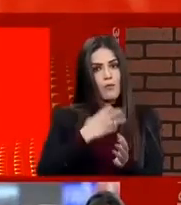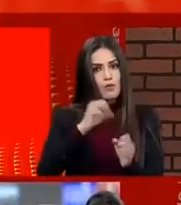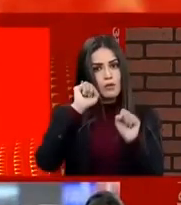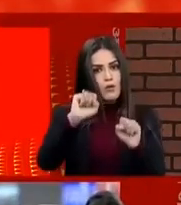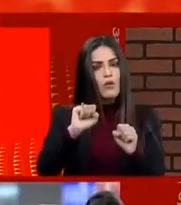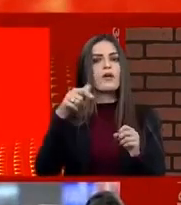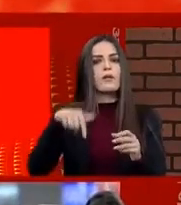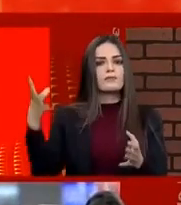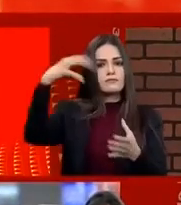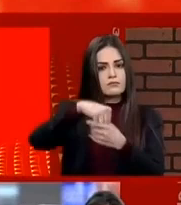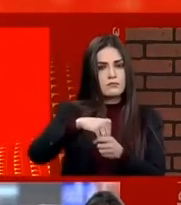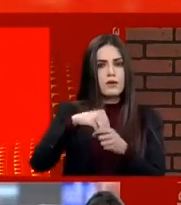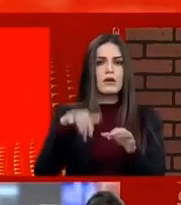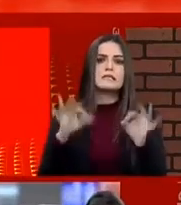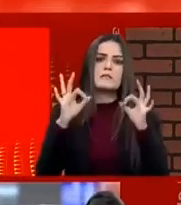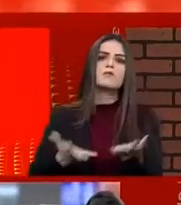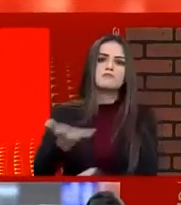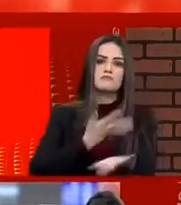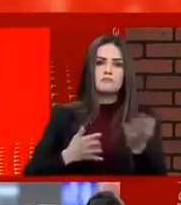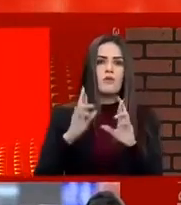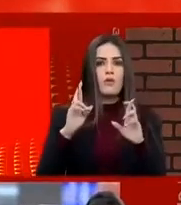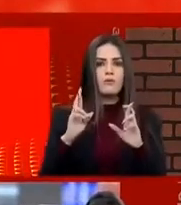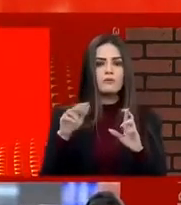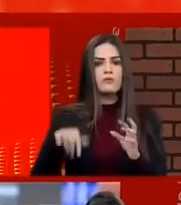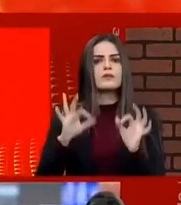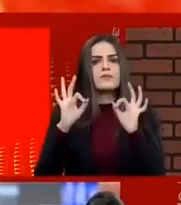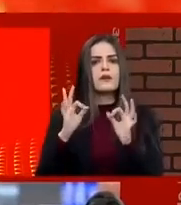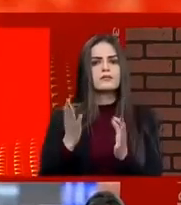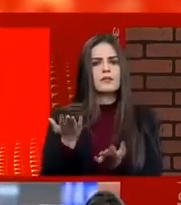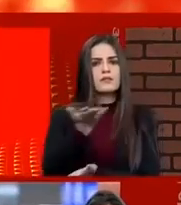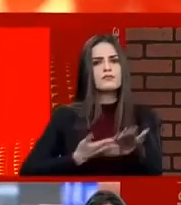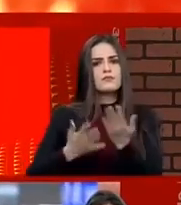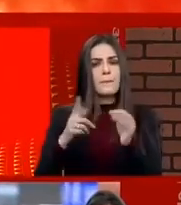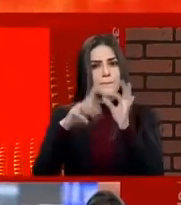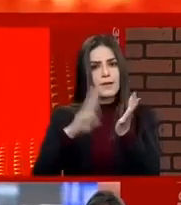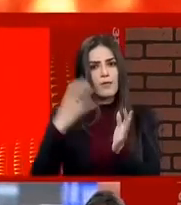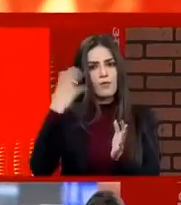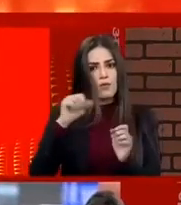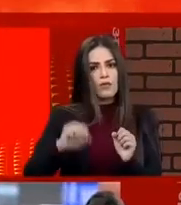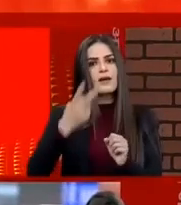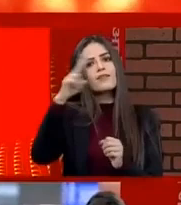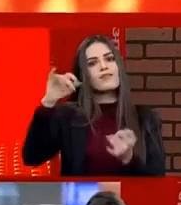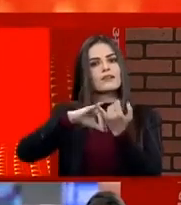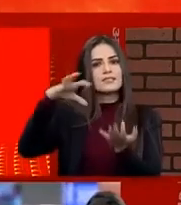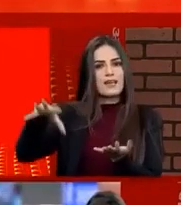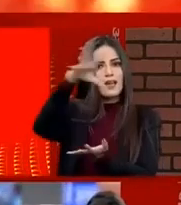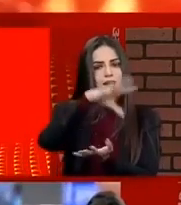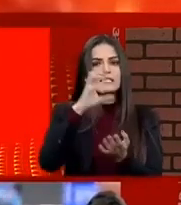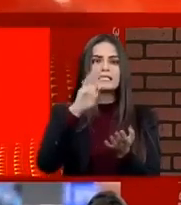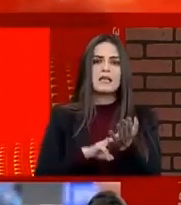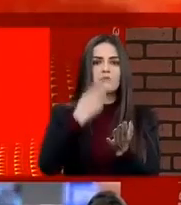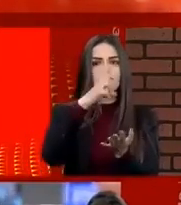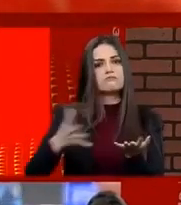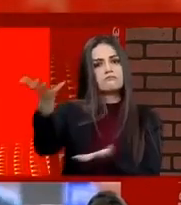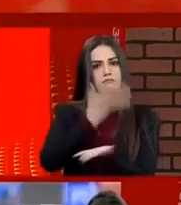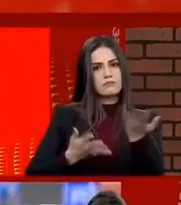की मौजूदगी में एक अहम बैठक होने जा रही है। पीएम आज राज्यों के मुख्यमंत्रियों के साथ बैठक